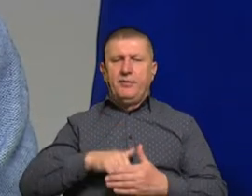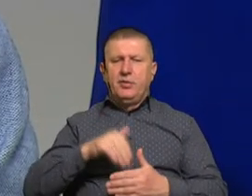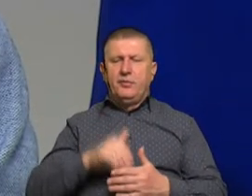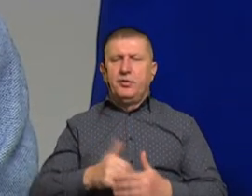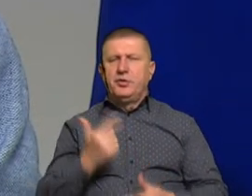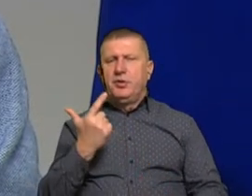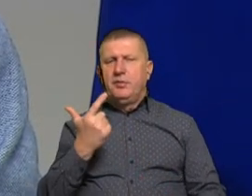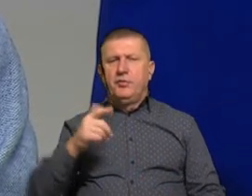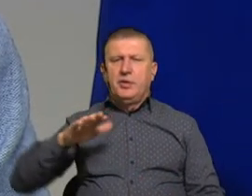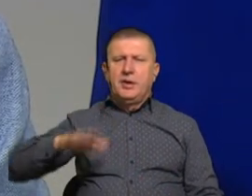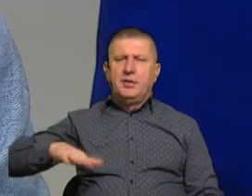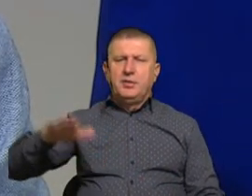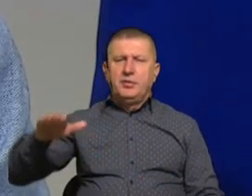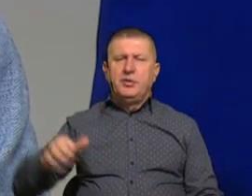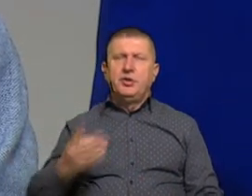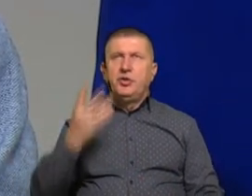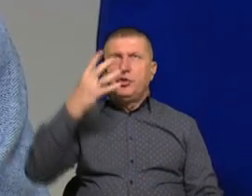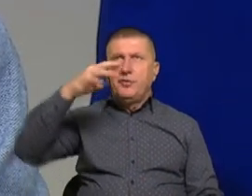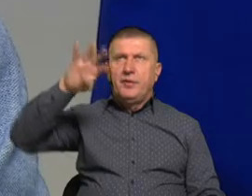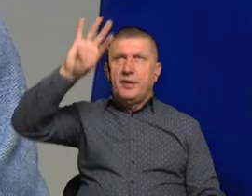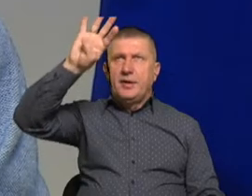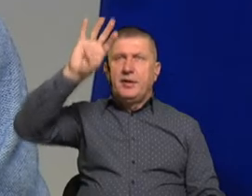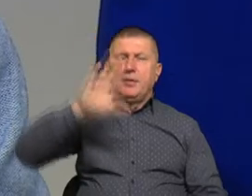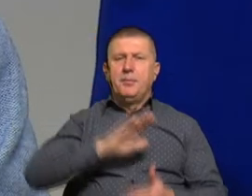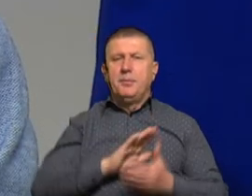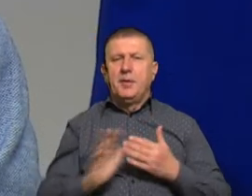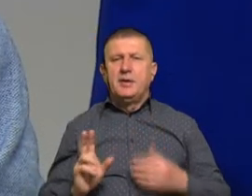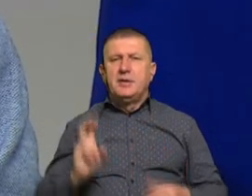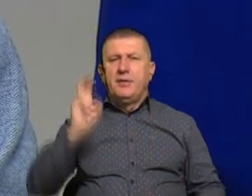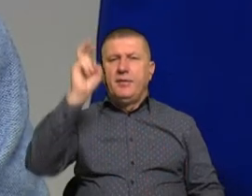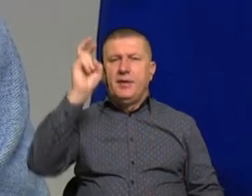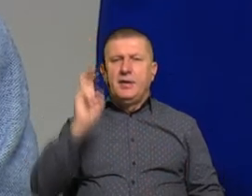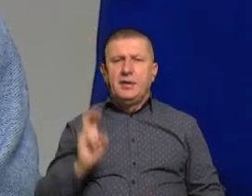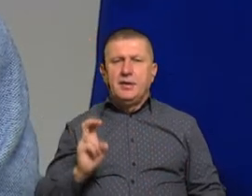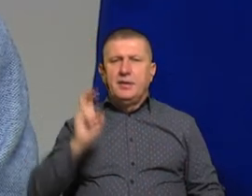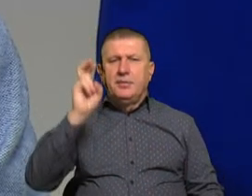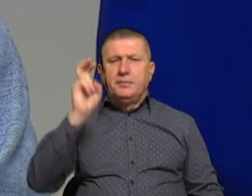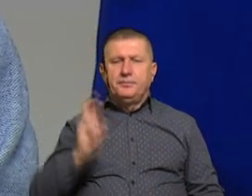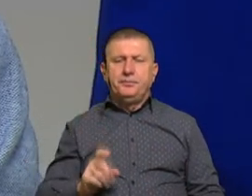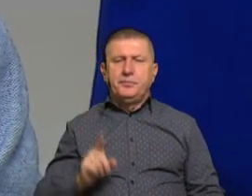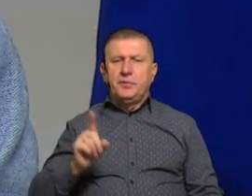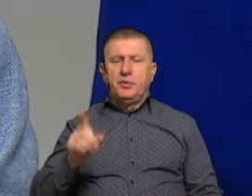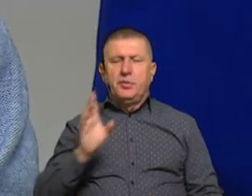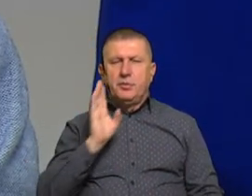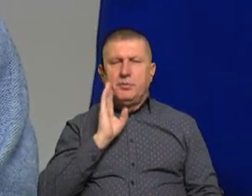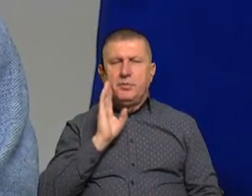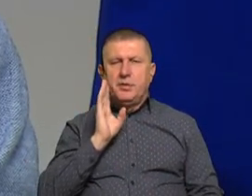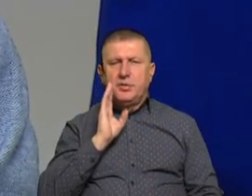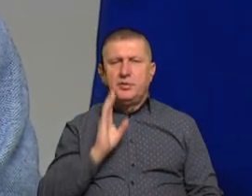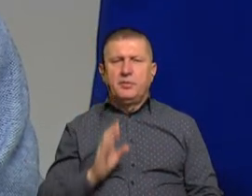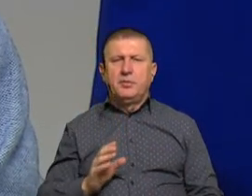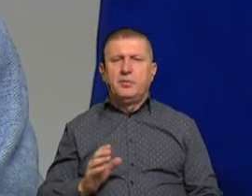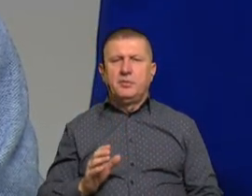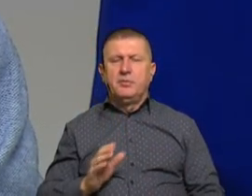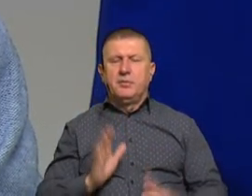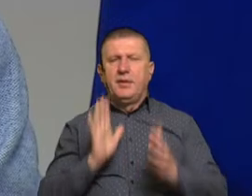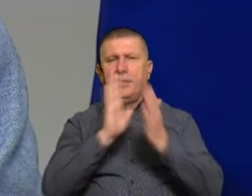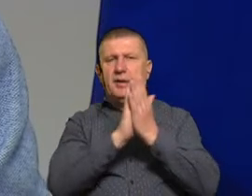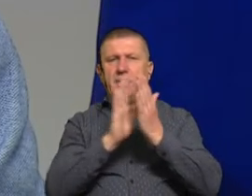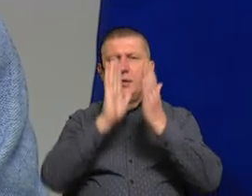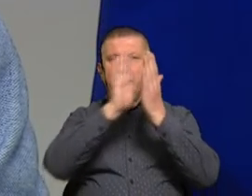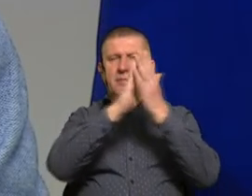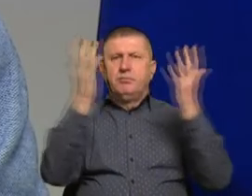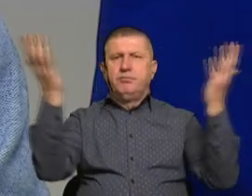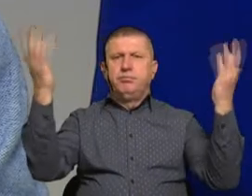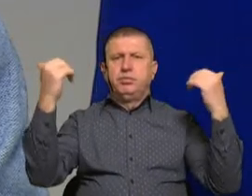dzieci. Niestety, czwarte piętro bez windy. Jeżeli chodzi o to mieszkanie, tynk sypał się ze ścian. Jedyne,